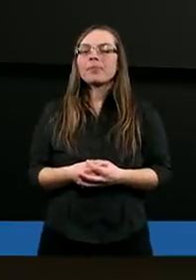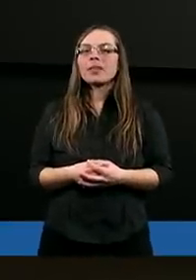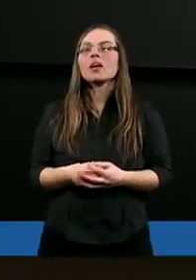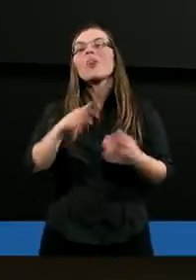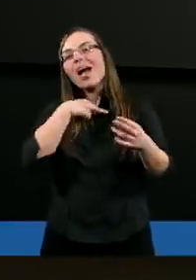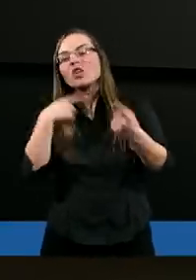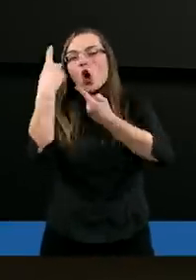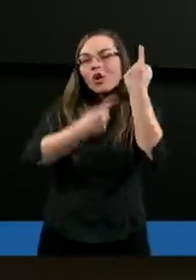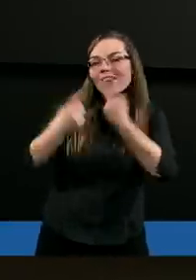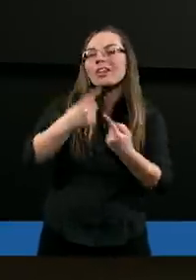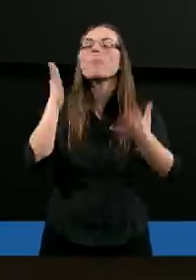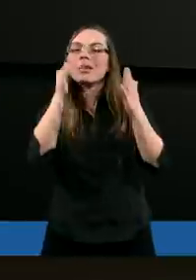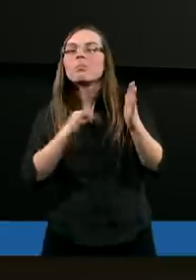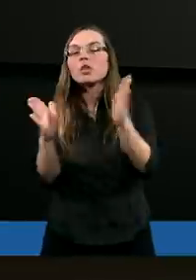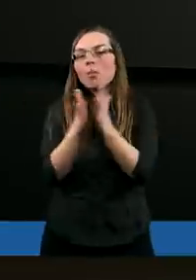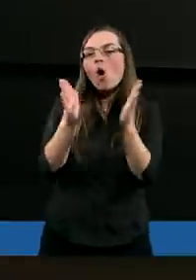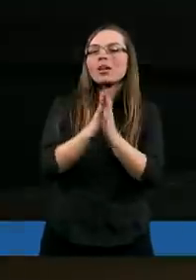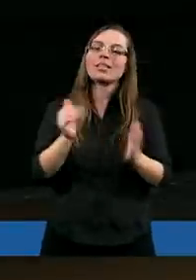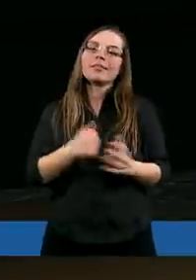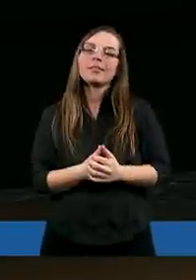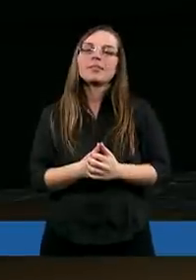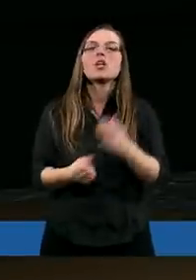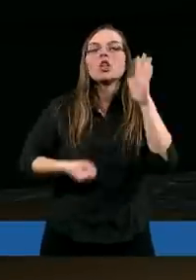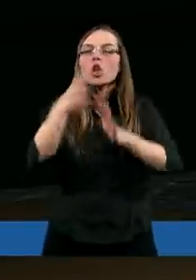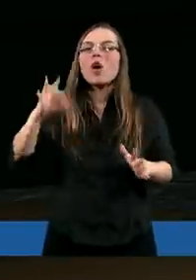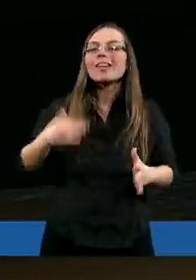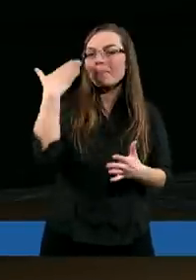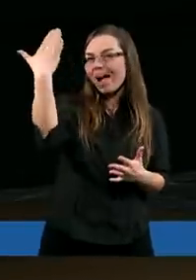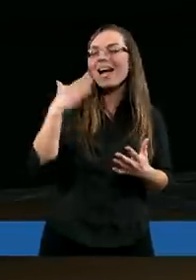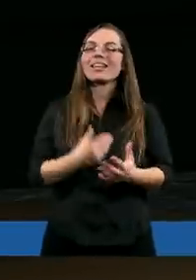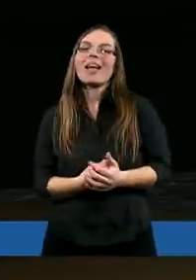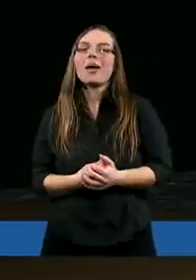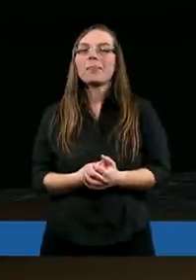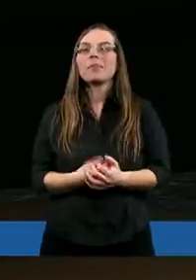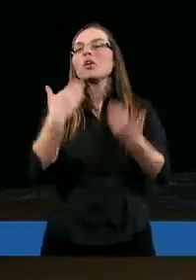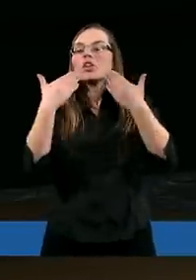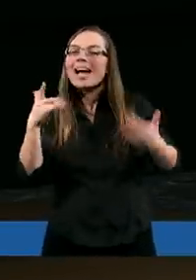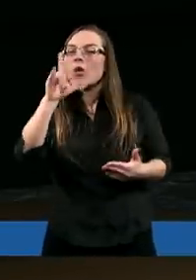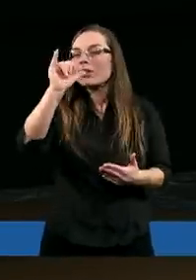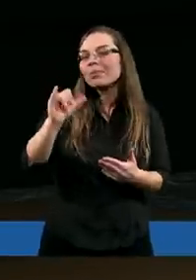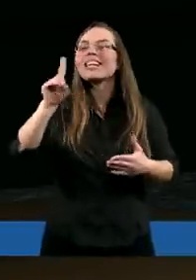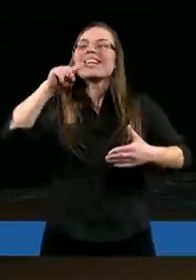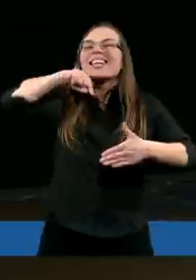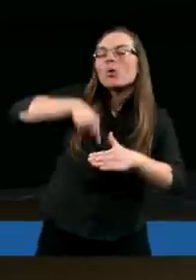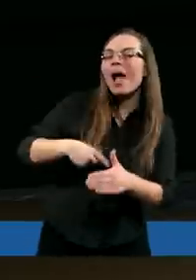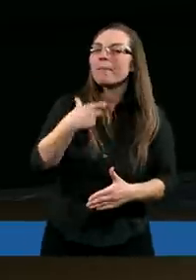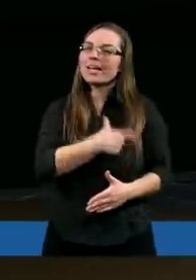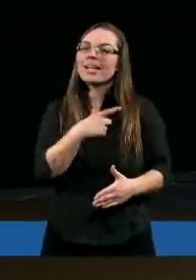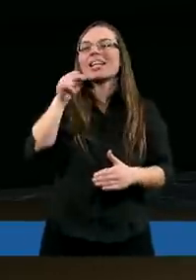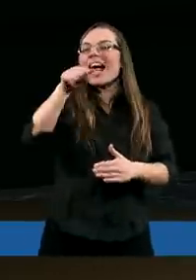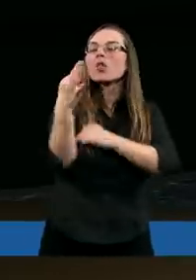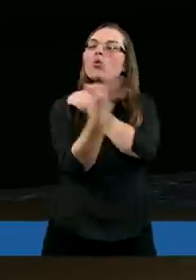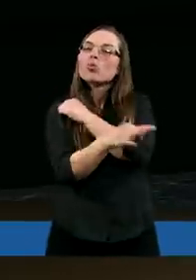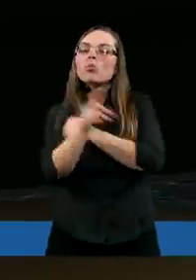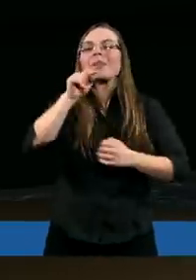nasze rozważanie, będziemy się modlić. Drogi Panie, dziękujemy Ci z głębi serca za to studium,